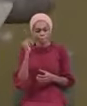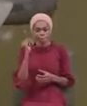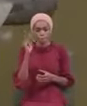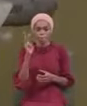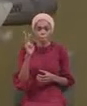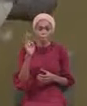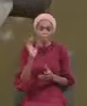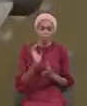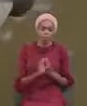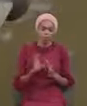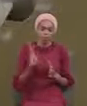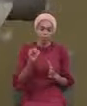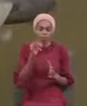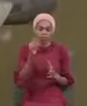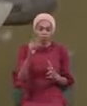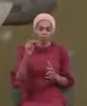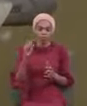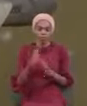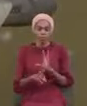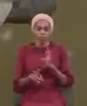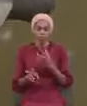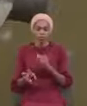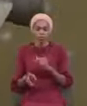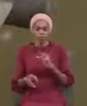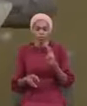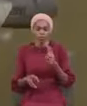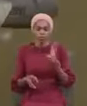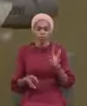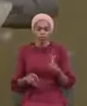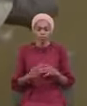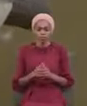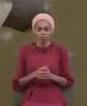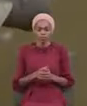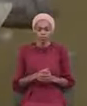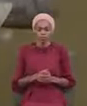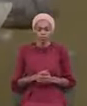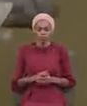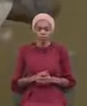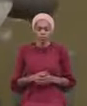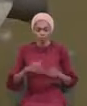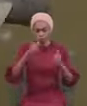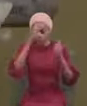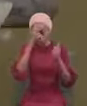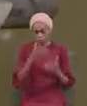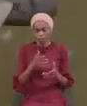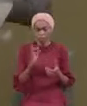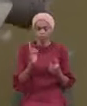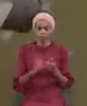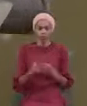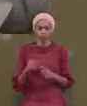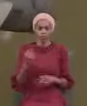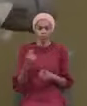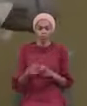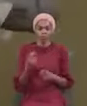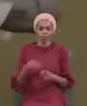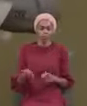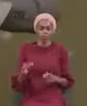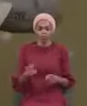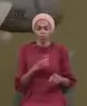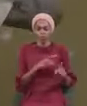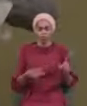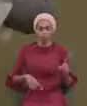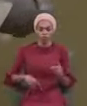24 l'important d'être obéissant à la Parole de Dieu Matthieu 7 verset